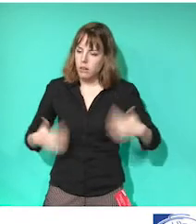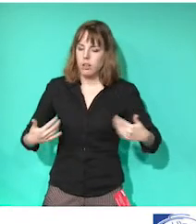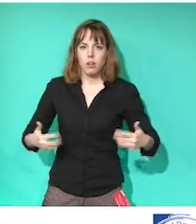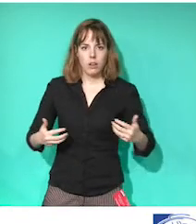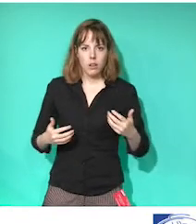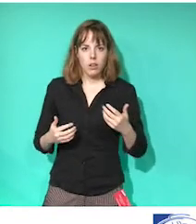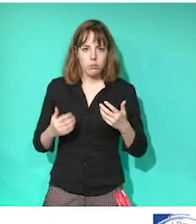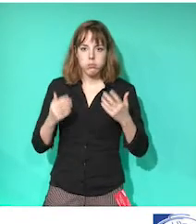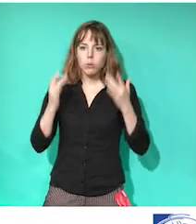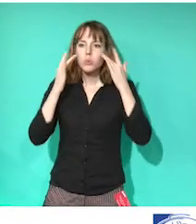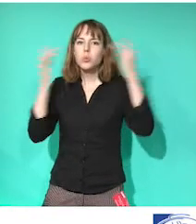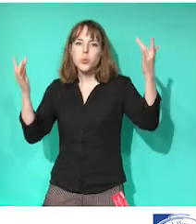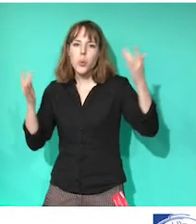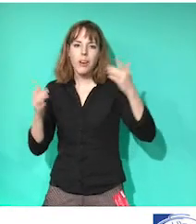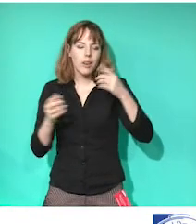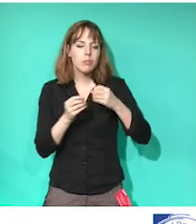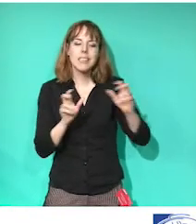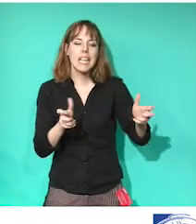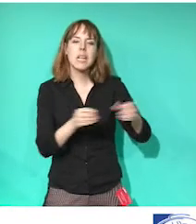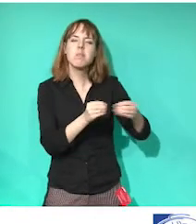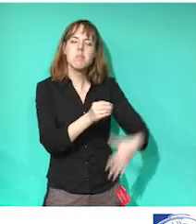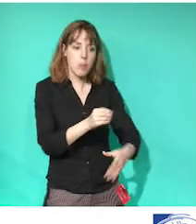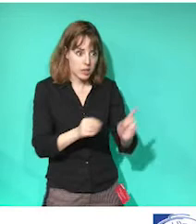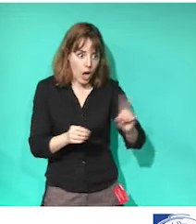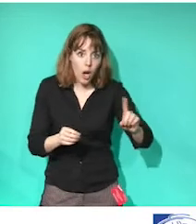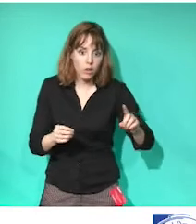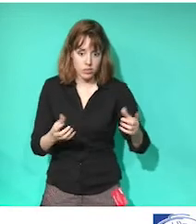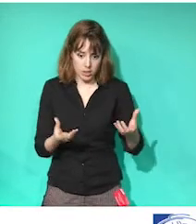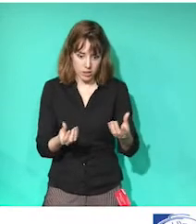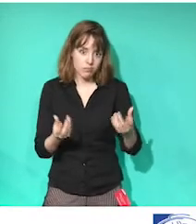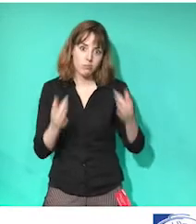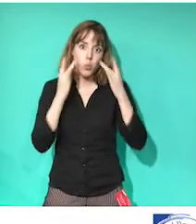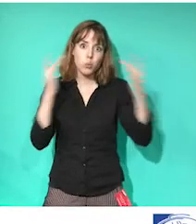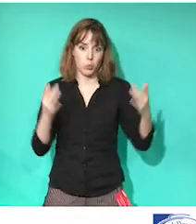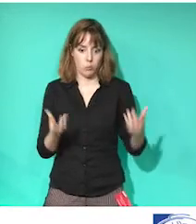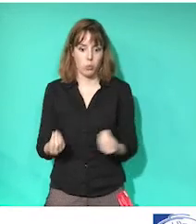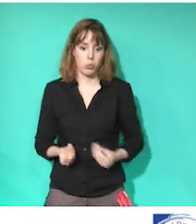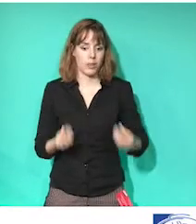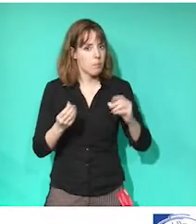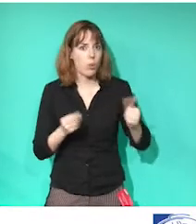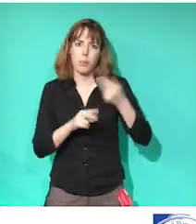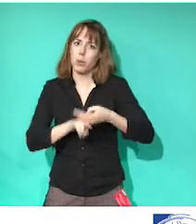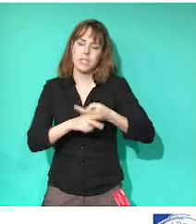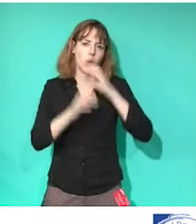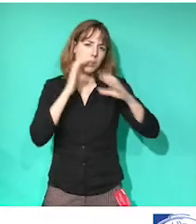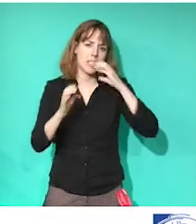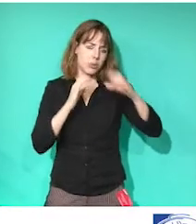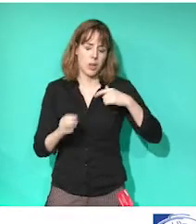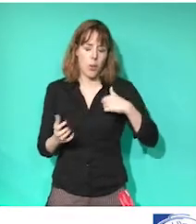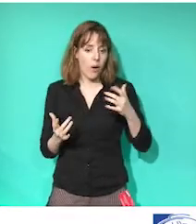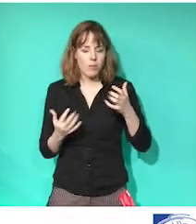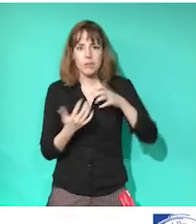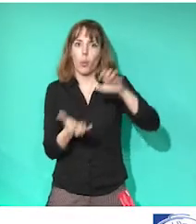et de l'importance de la télévision comme outil de culture populaire, qui, de mon point de vue, est vraiment le premier outil de communication. Voilà, ça c'était mon petit cri personnel.